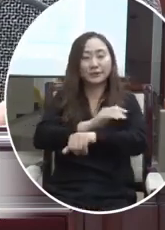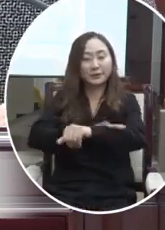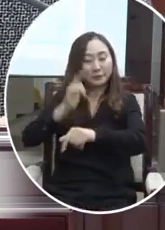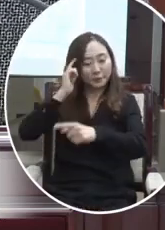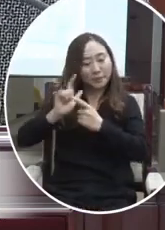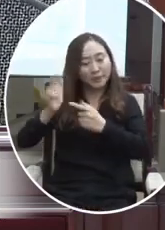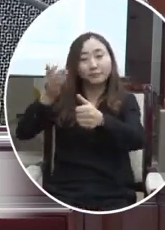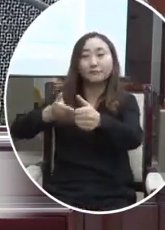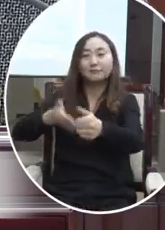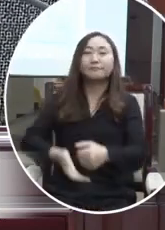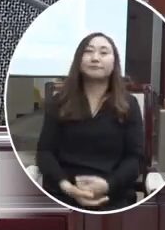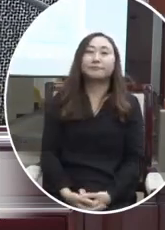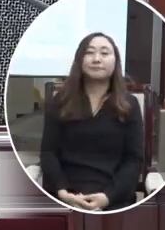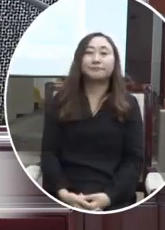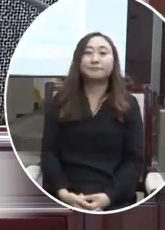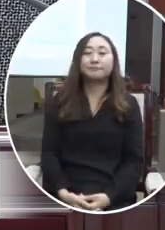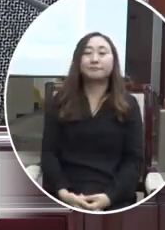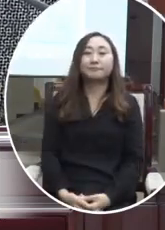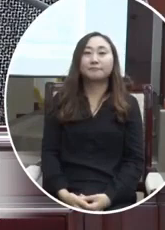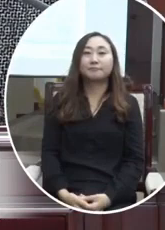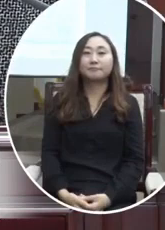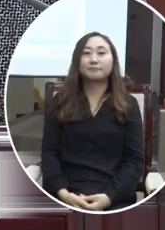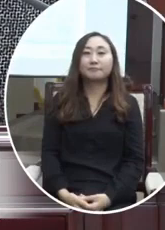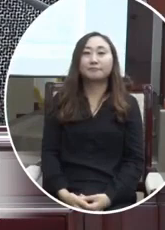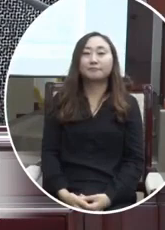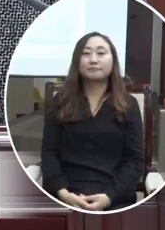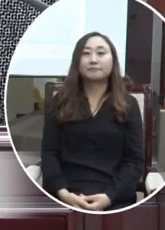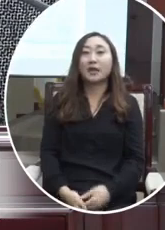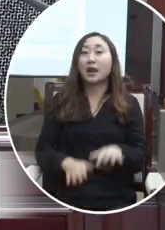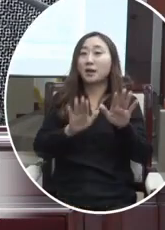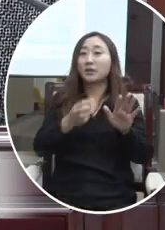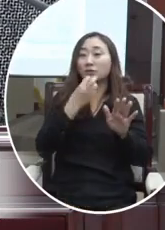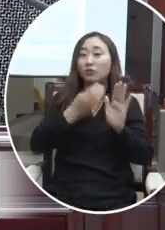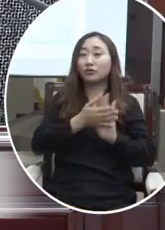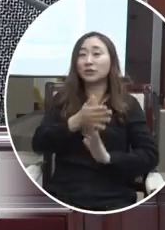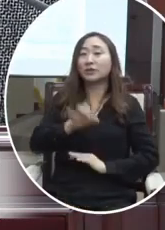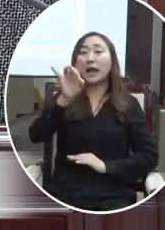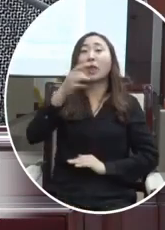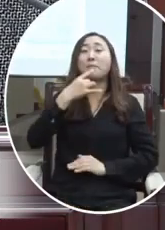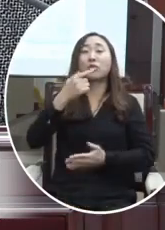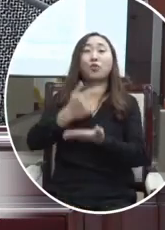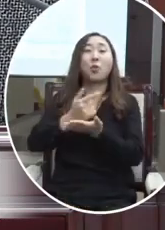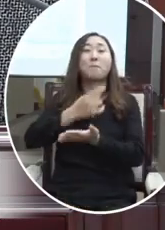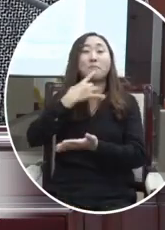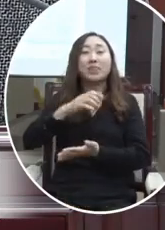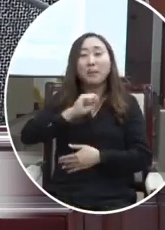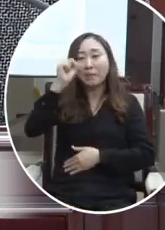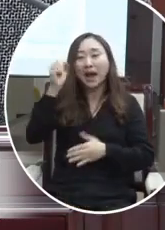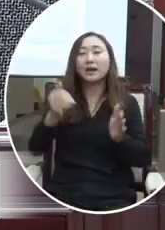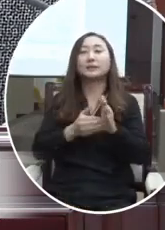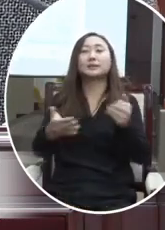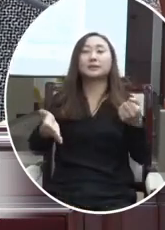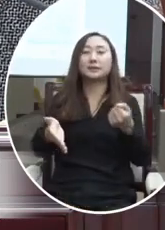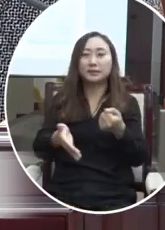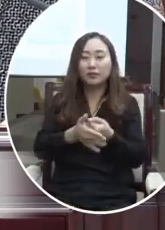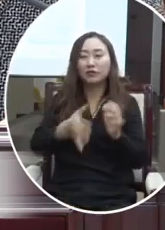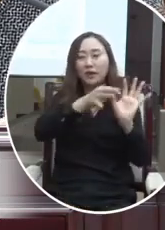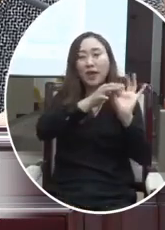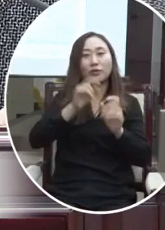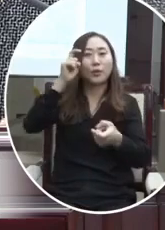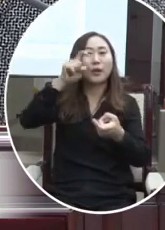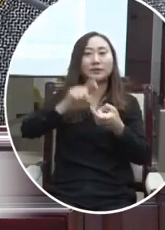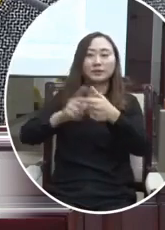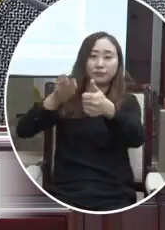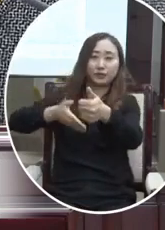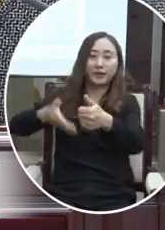깊은 고민을 부탁드리겠습니다. 서울시 자치구 중 유일하게 선정된 만큼 내실을 갖춰 운영될 수 있도록 구청장님의